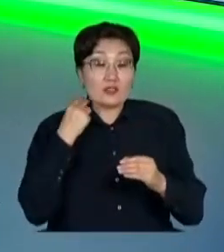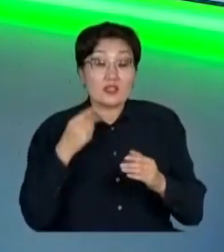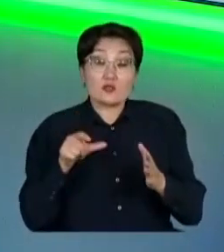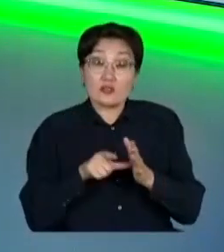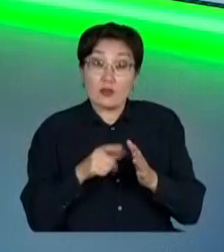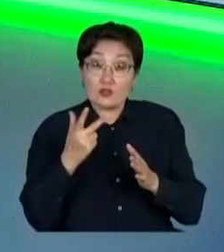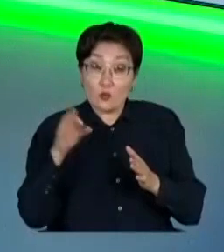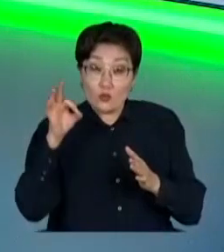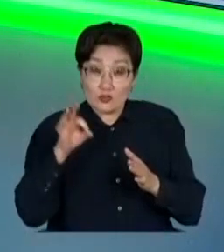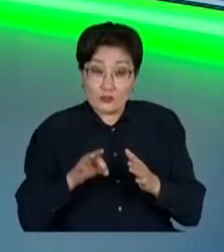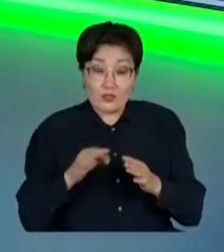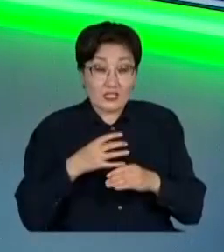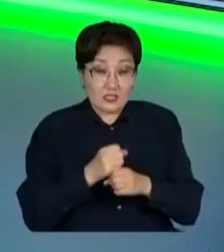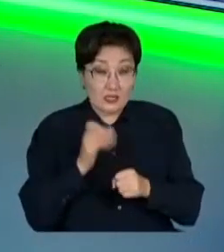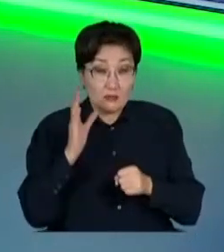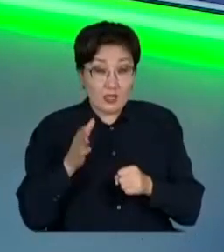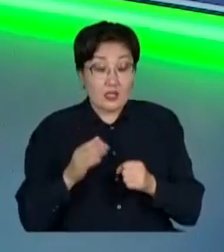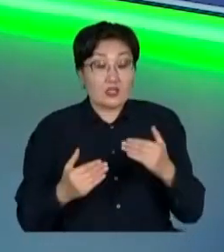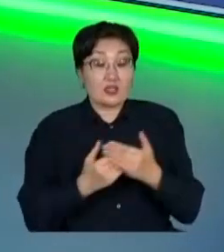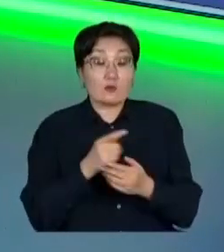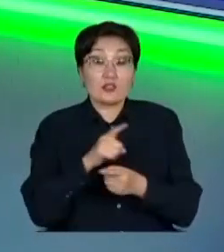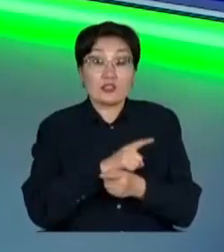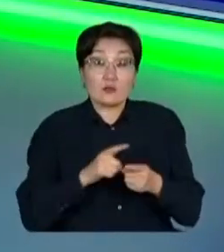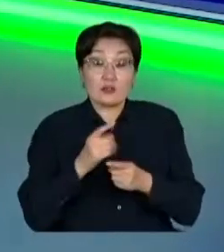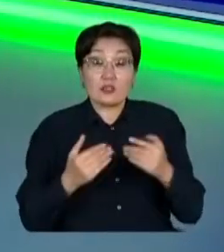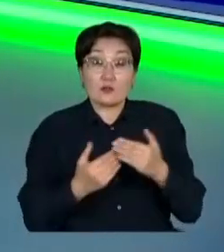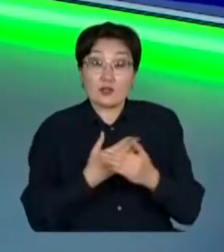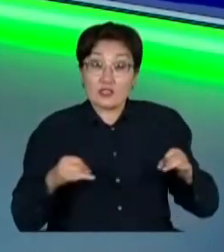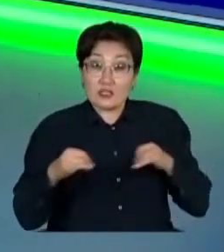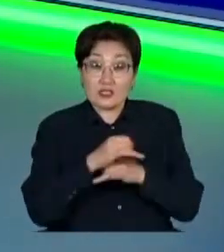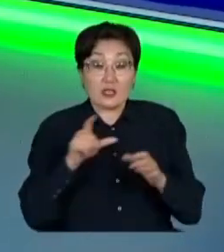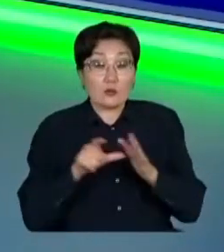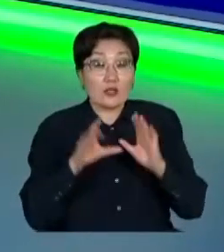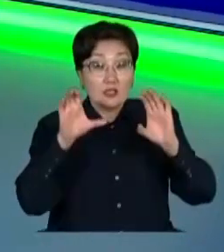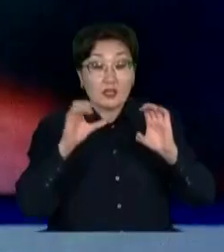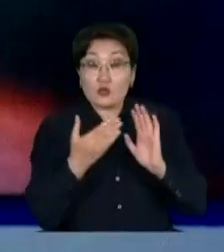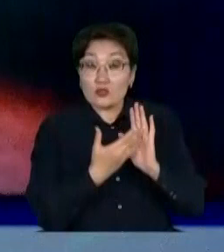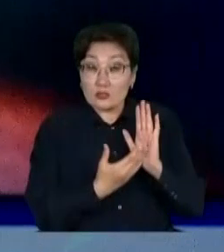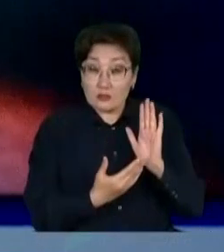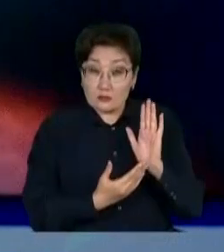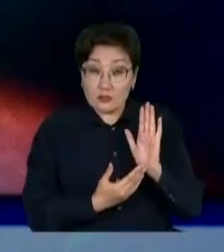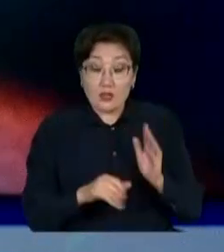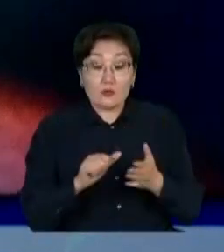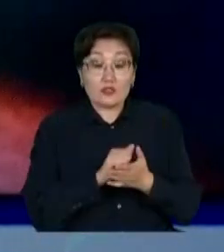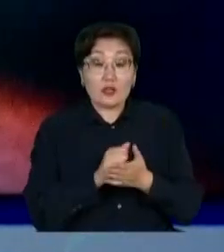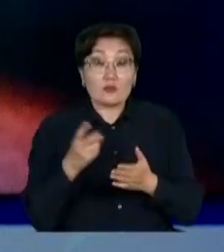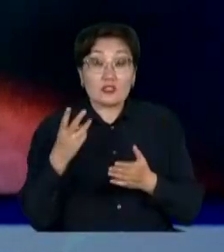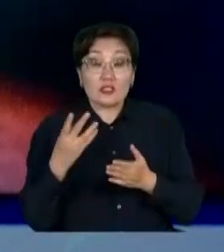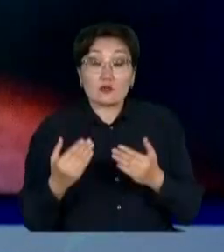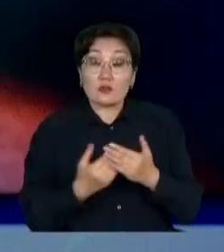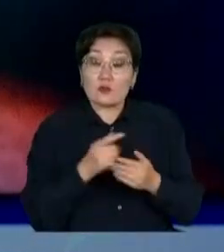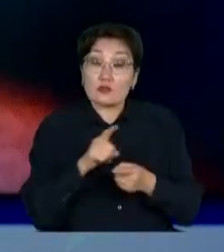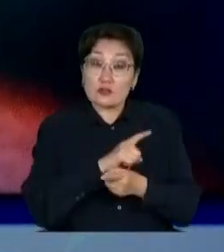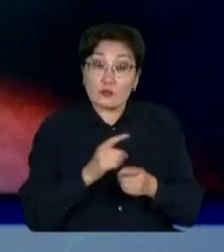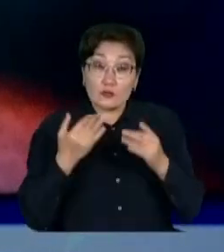кемінде 30%-ға дейін қысқартылмақ. Жаңа өзгеріс қайта пысықталған салық кодексінде көрсетілген. Құжаттағы бірқатар